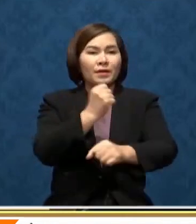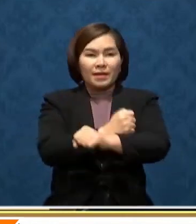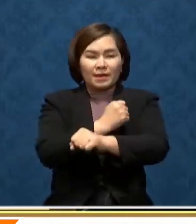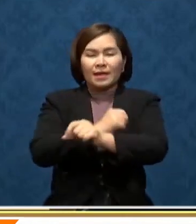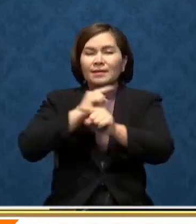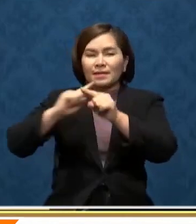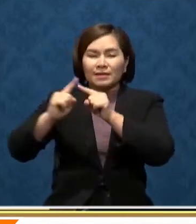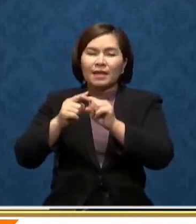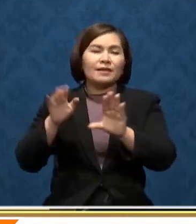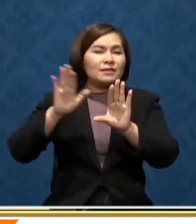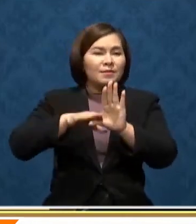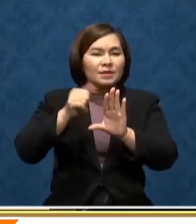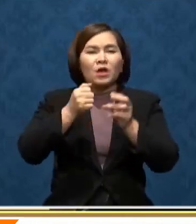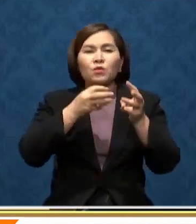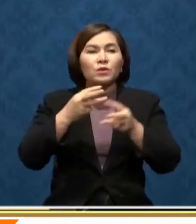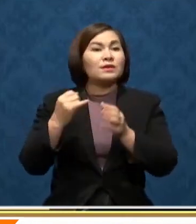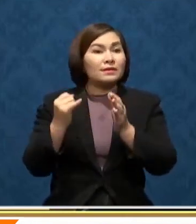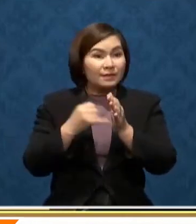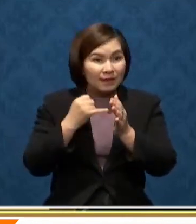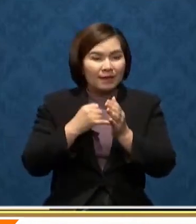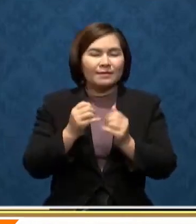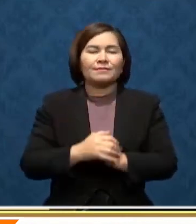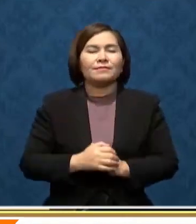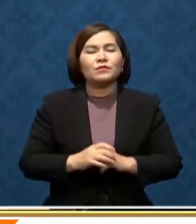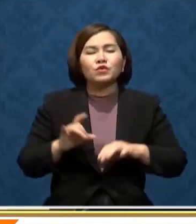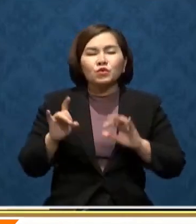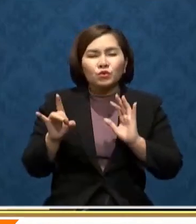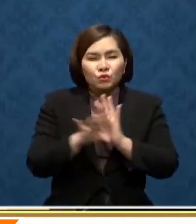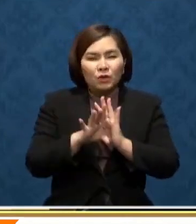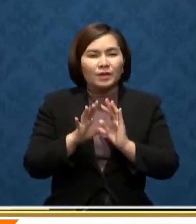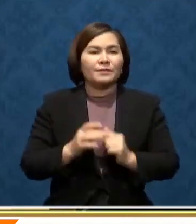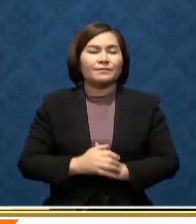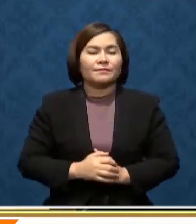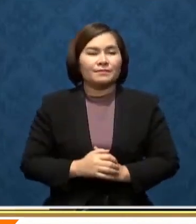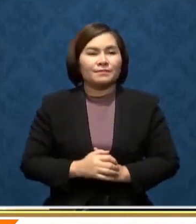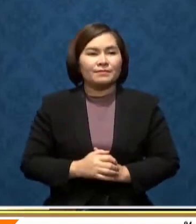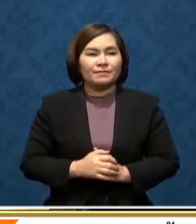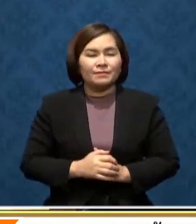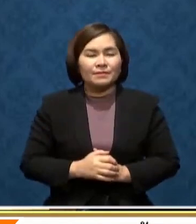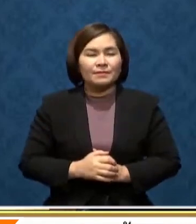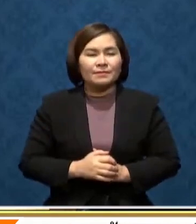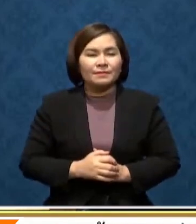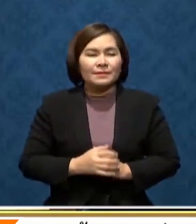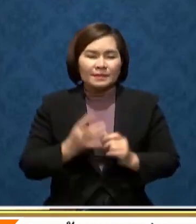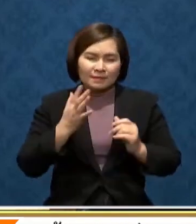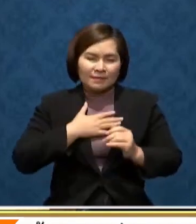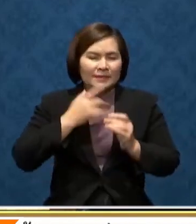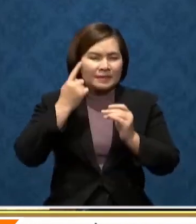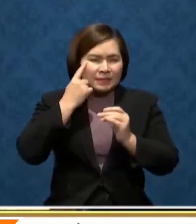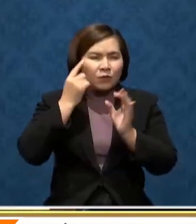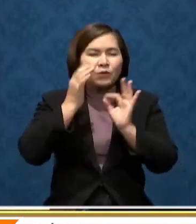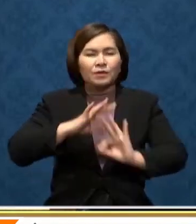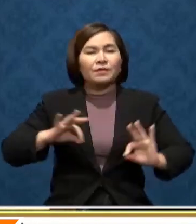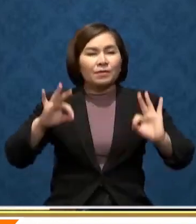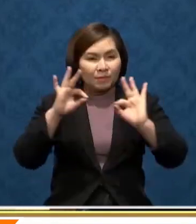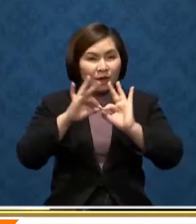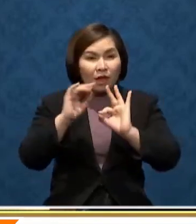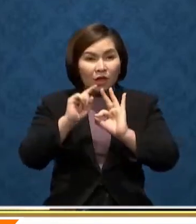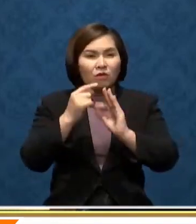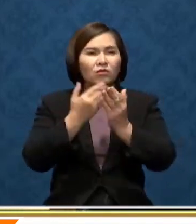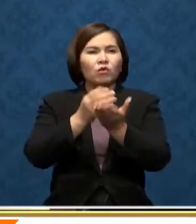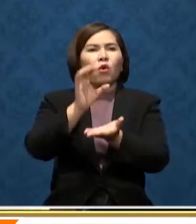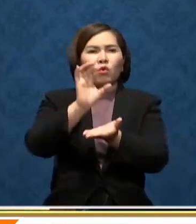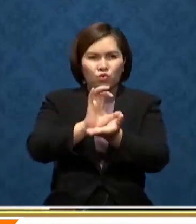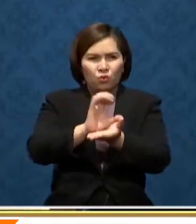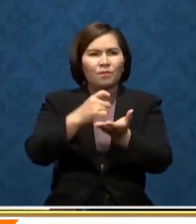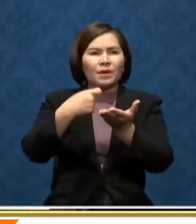ขึ้นทะเบียนได้ประการสุดท้ายผมคิดว่ามีความจำเป็นที่กองทุนจำเป็น